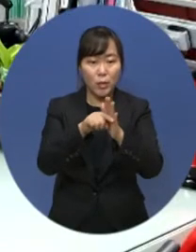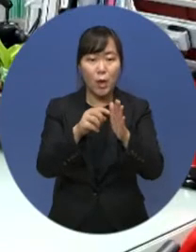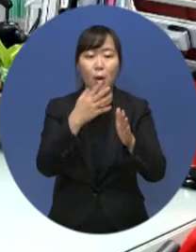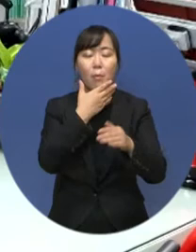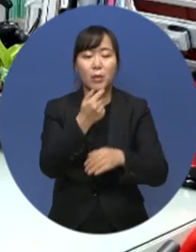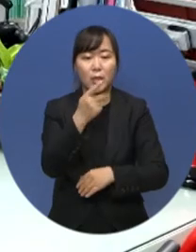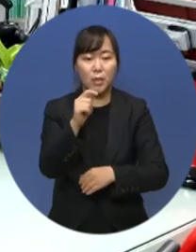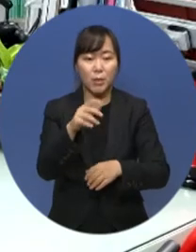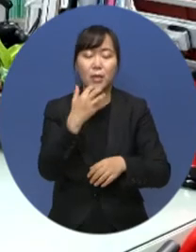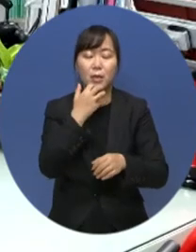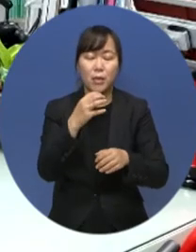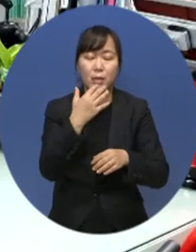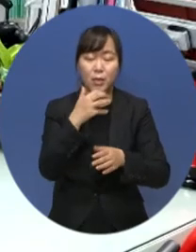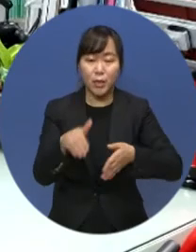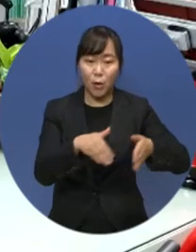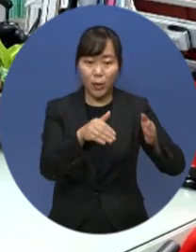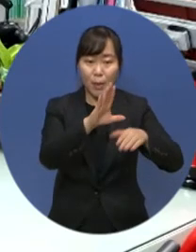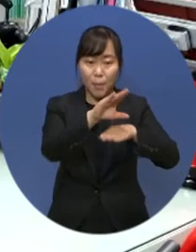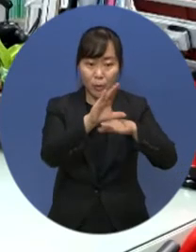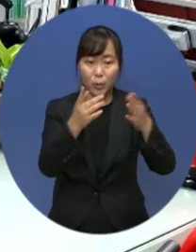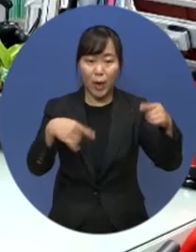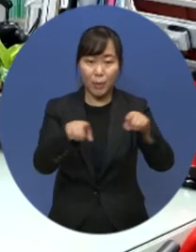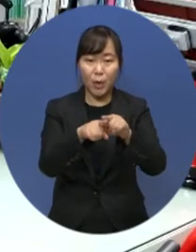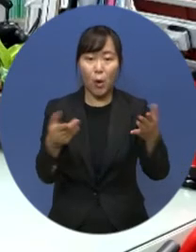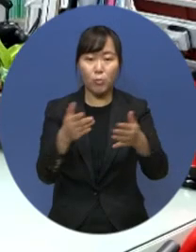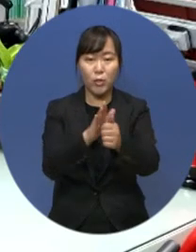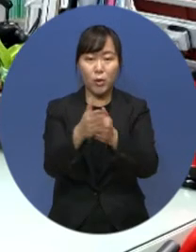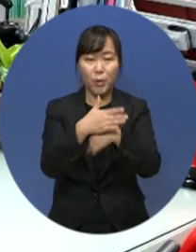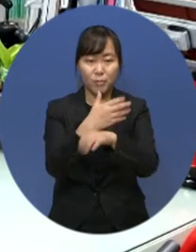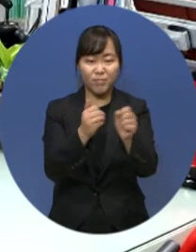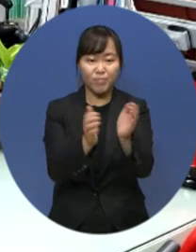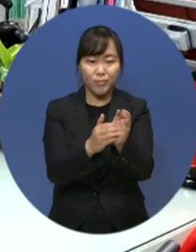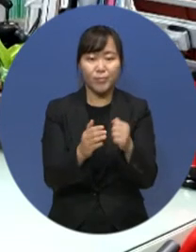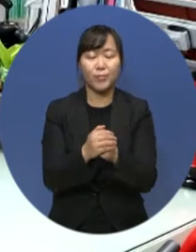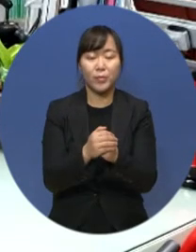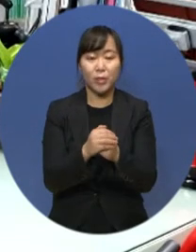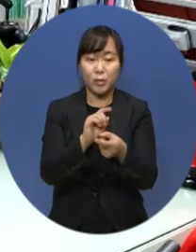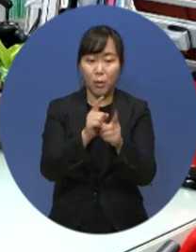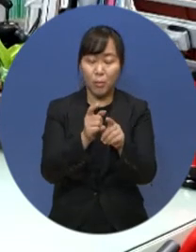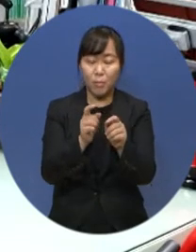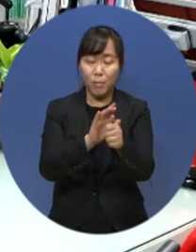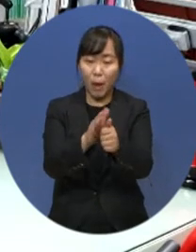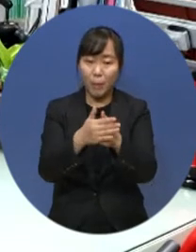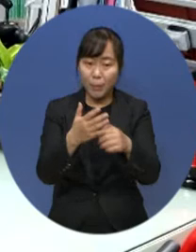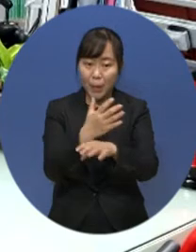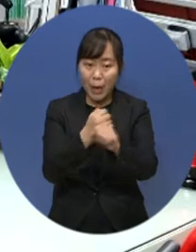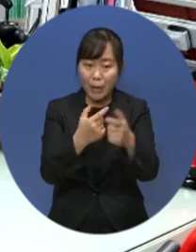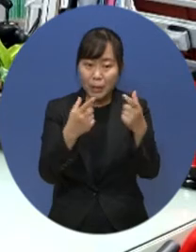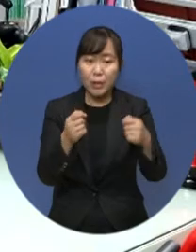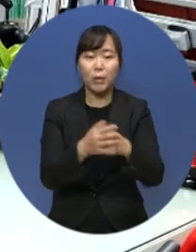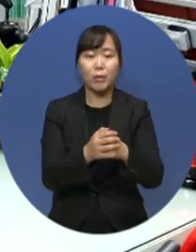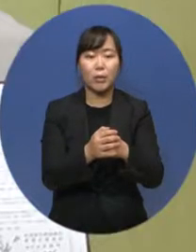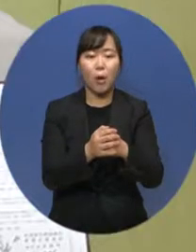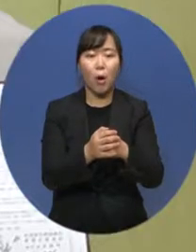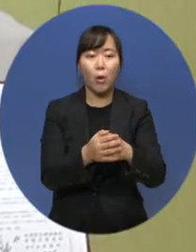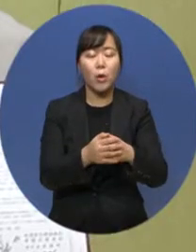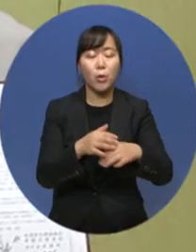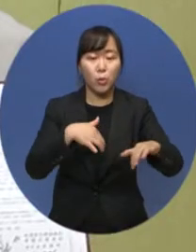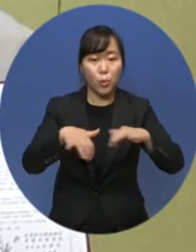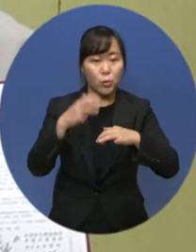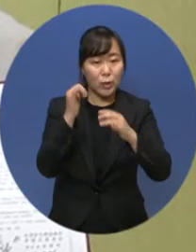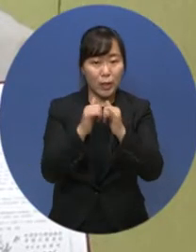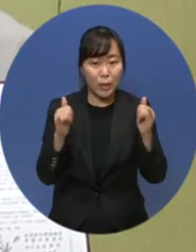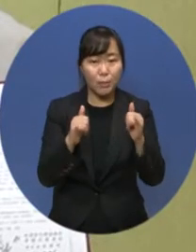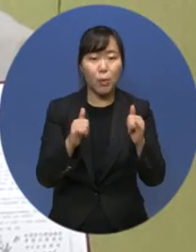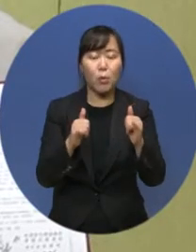경기방송과 업무 협약식을 가졌습니다. 두 기관의 업무 협약으로 노숙인의 자립 및 자활,